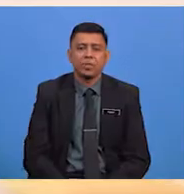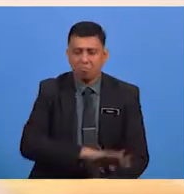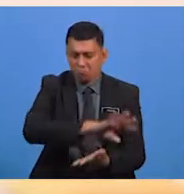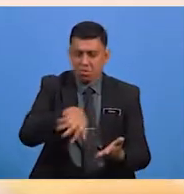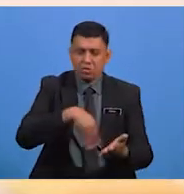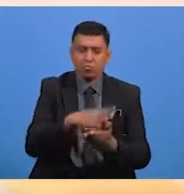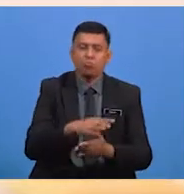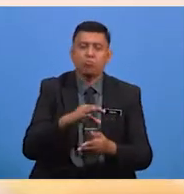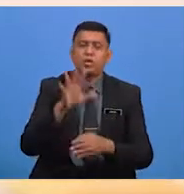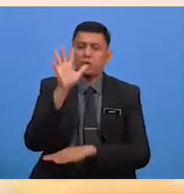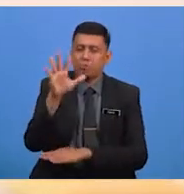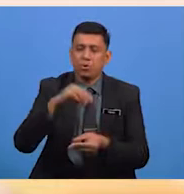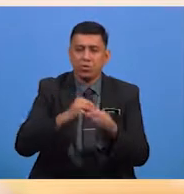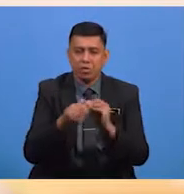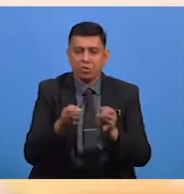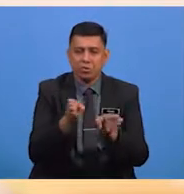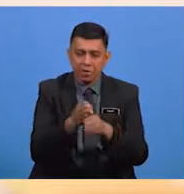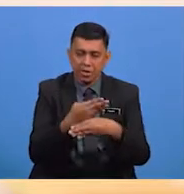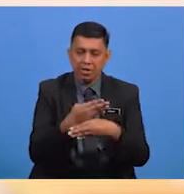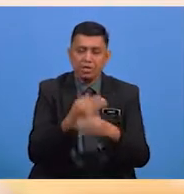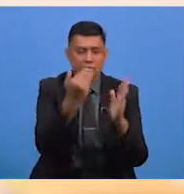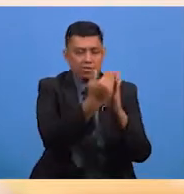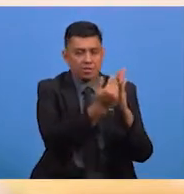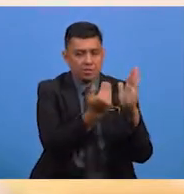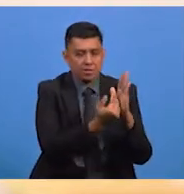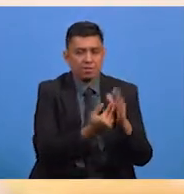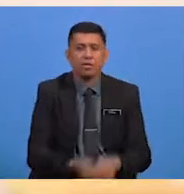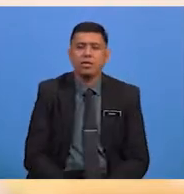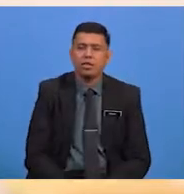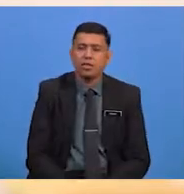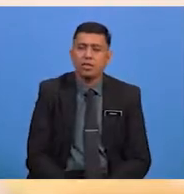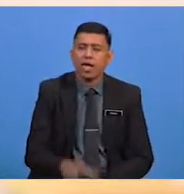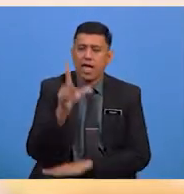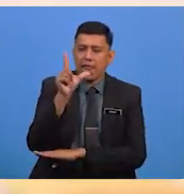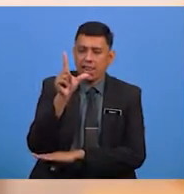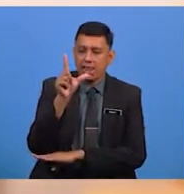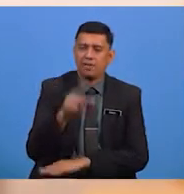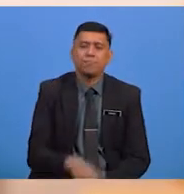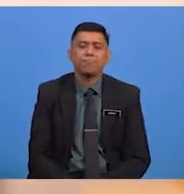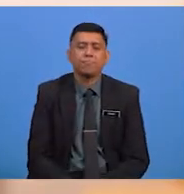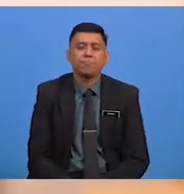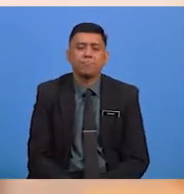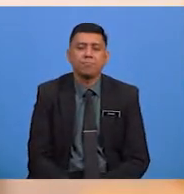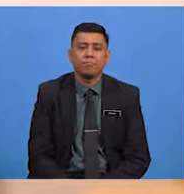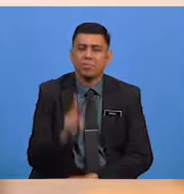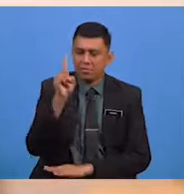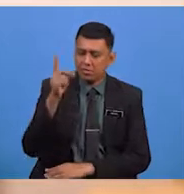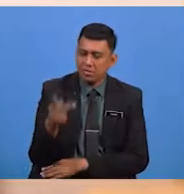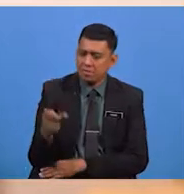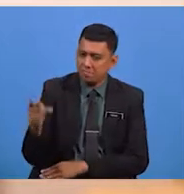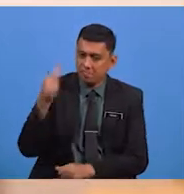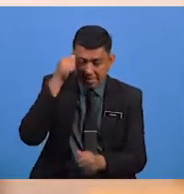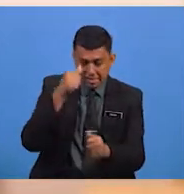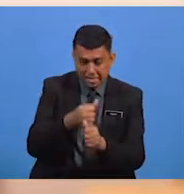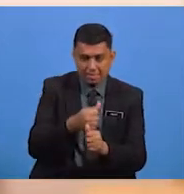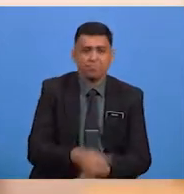5 nombor ini akan membentuk satu senarai dinamakan sebagai L. Satu perkara yang perlu